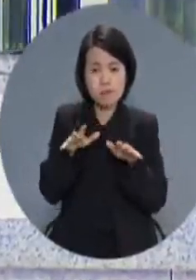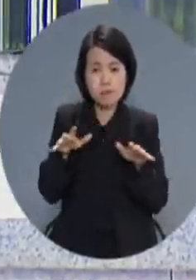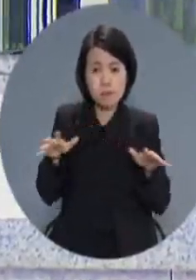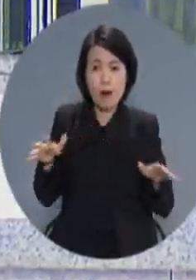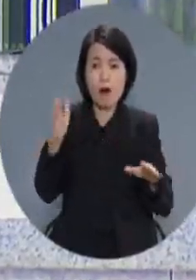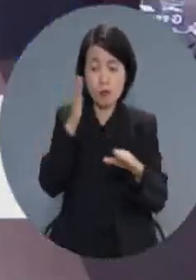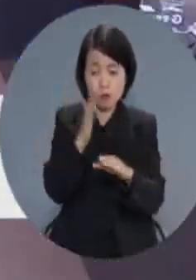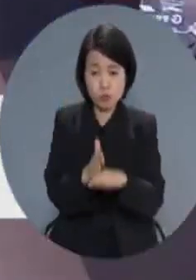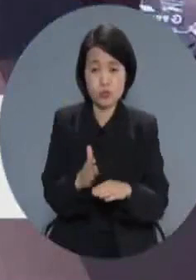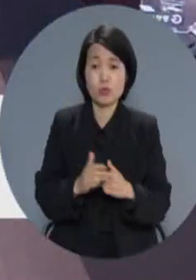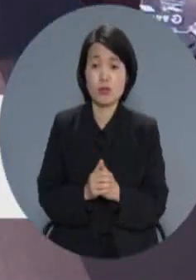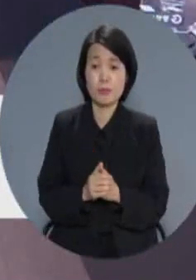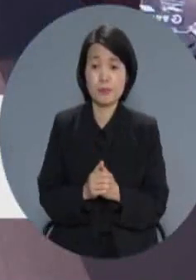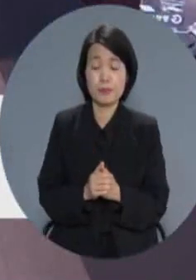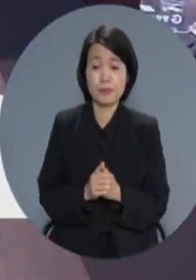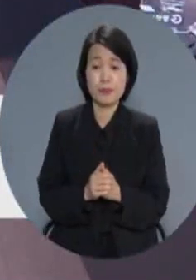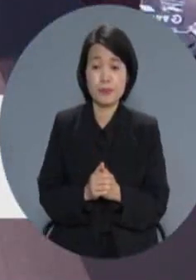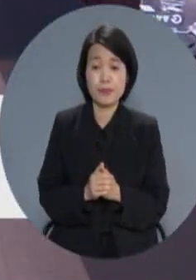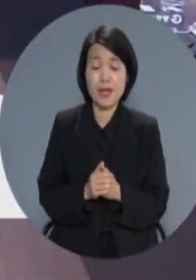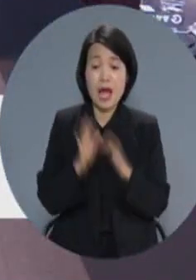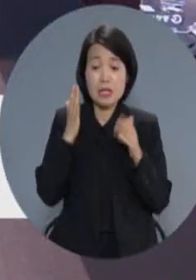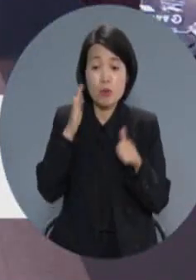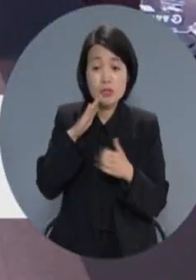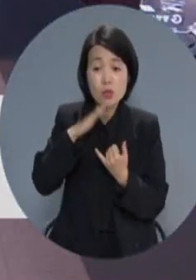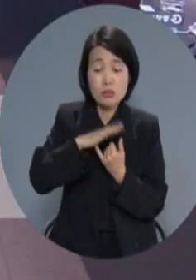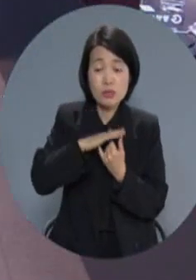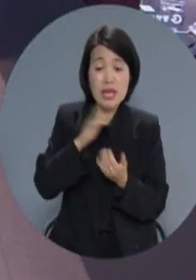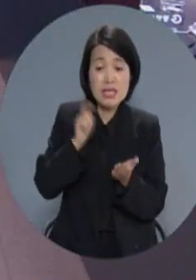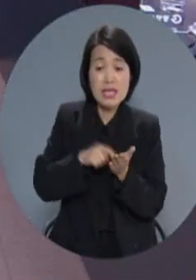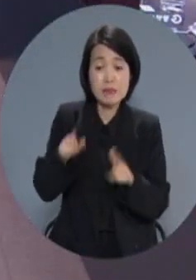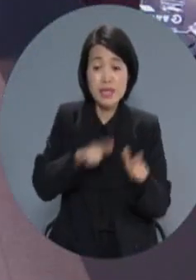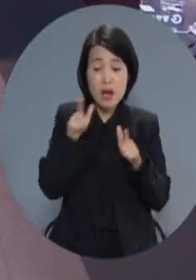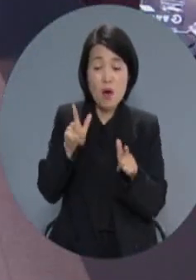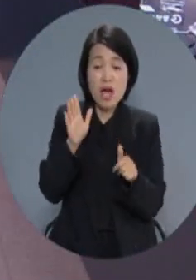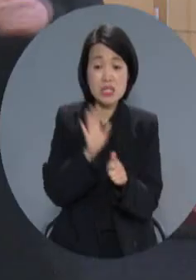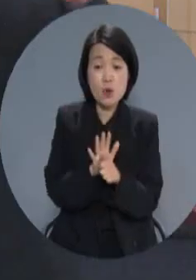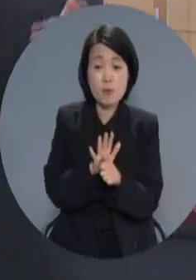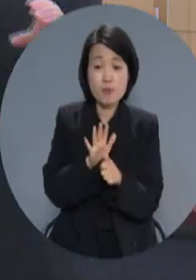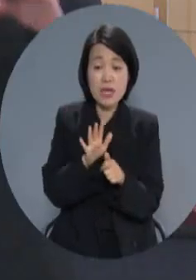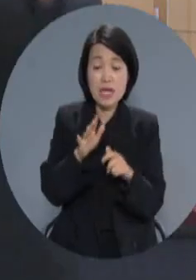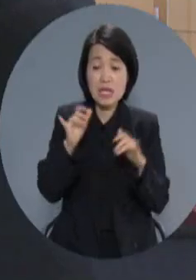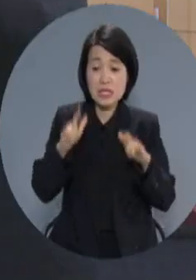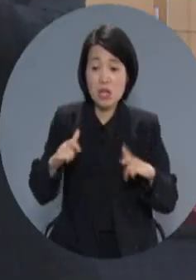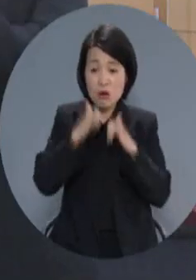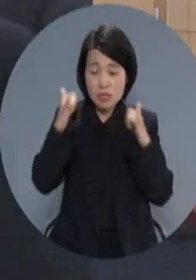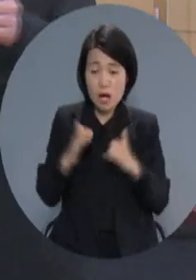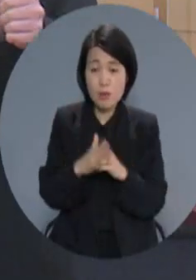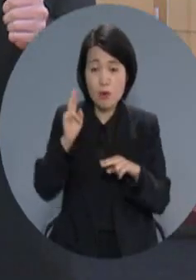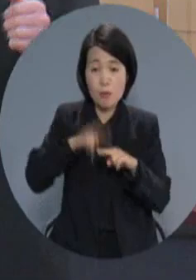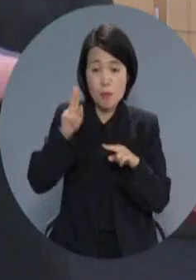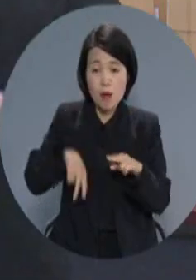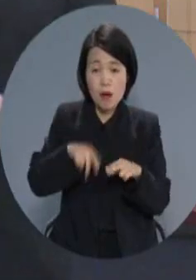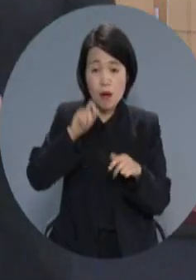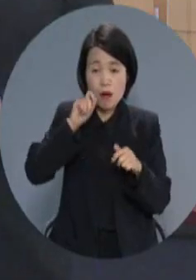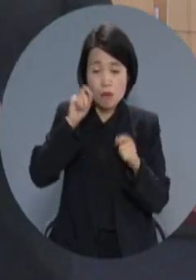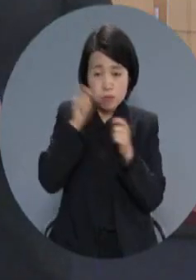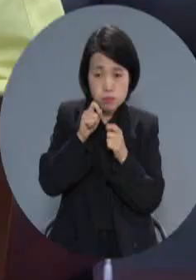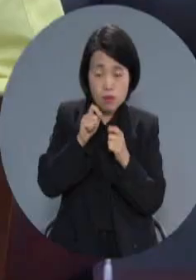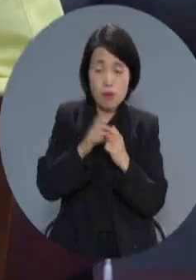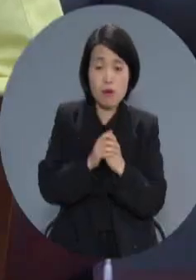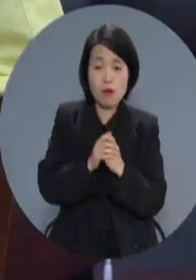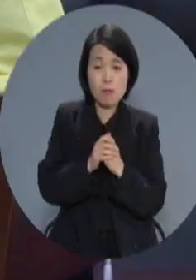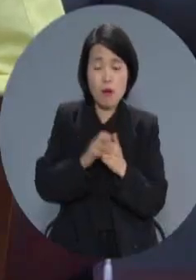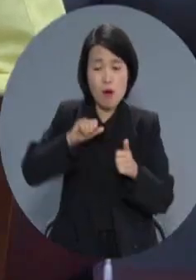제기되고 있습니다. 아동 청소년 긴급 재난 생활비 지원 등 지역 사업을 임기 말 무리하게 강행하려 했던